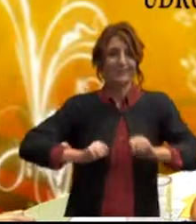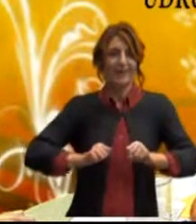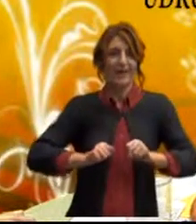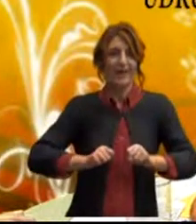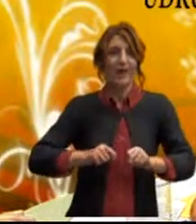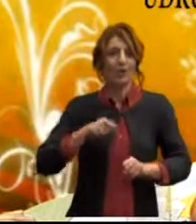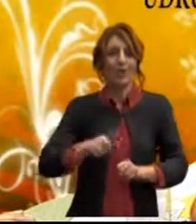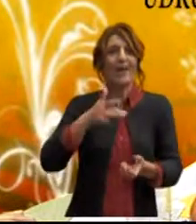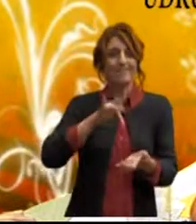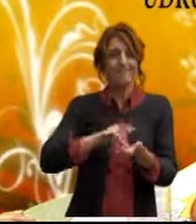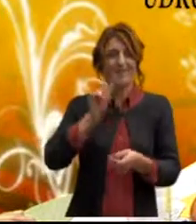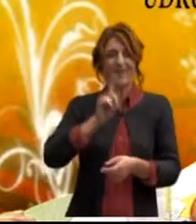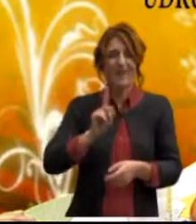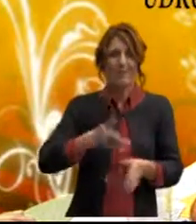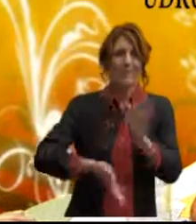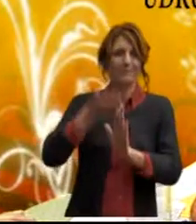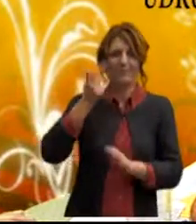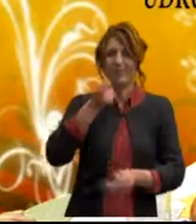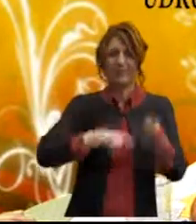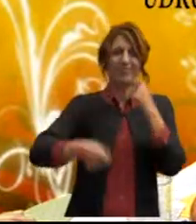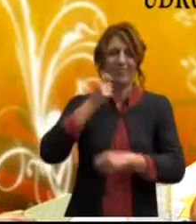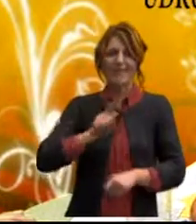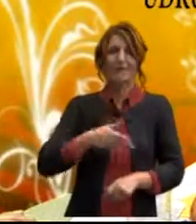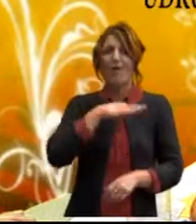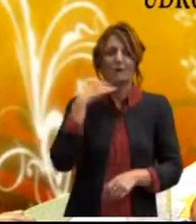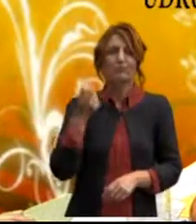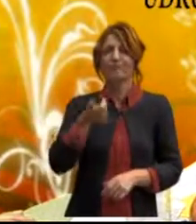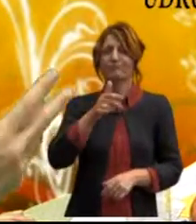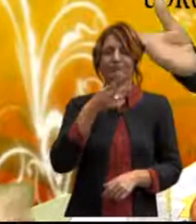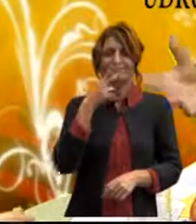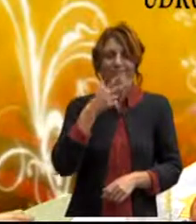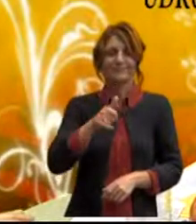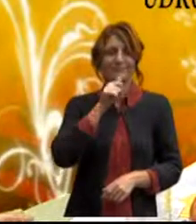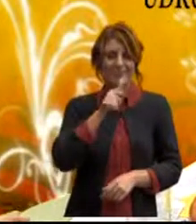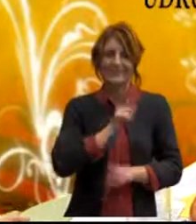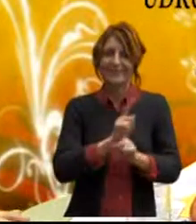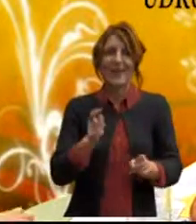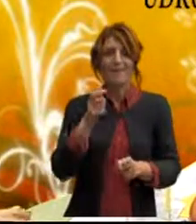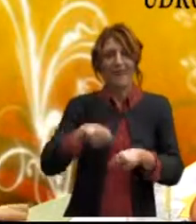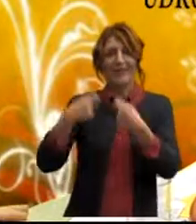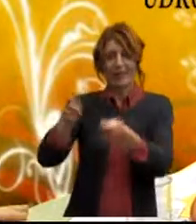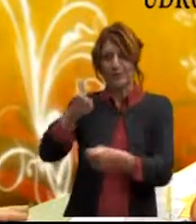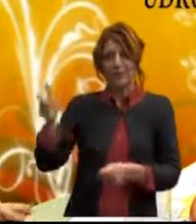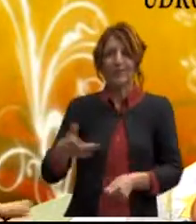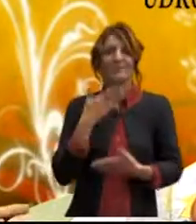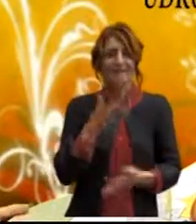je mjesec prosinac. Nemojte previše jesti, nemojte previše piti, nemojte previše pušiti. Daju malo drugima. Dajte malo drugima.